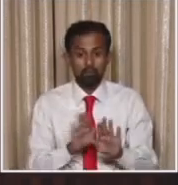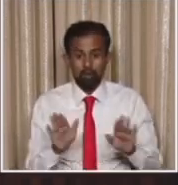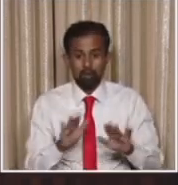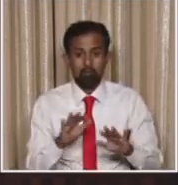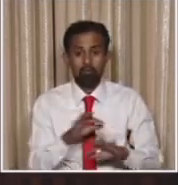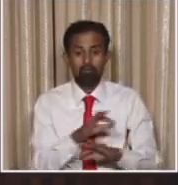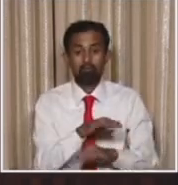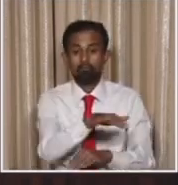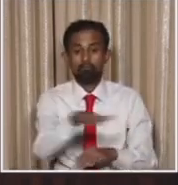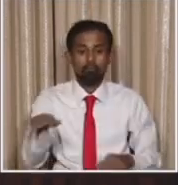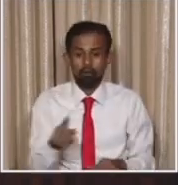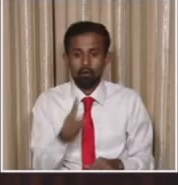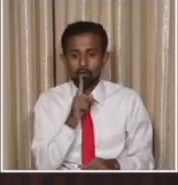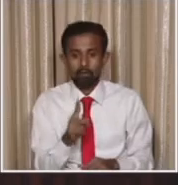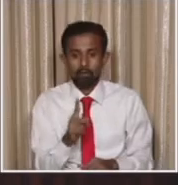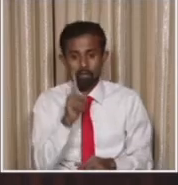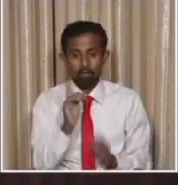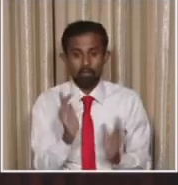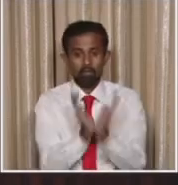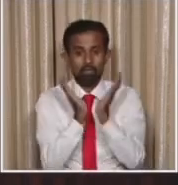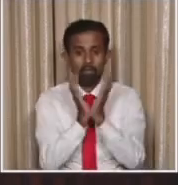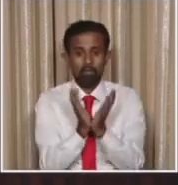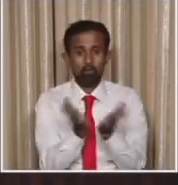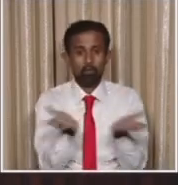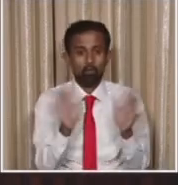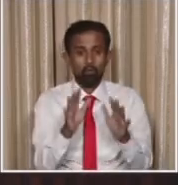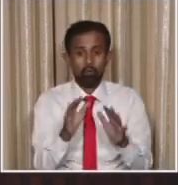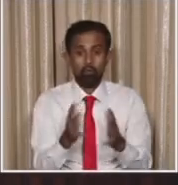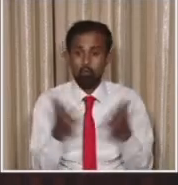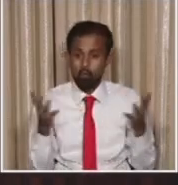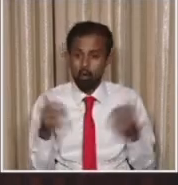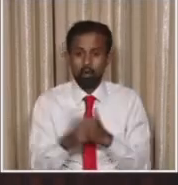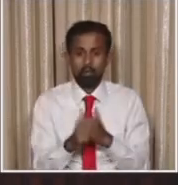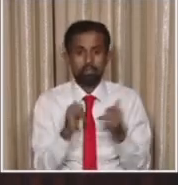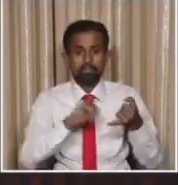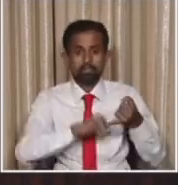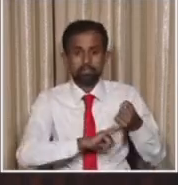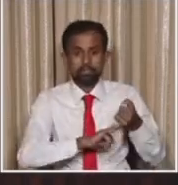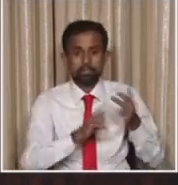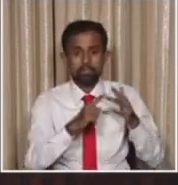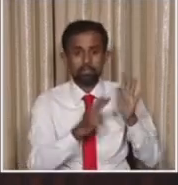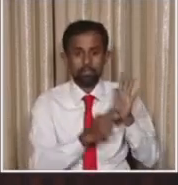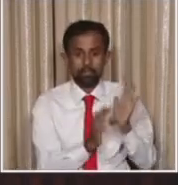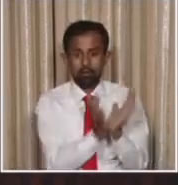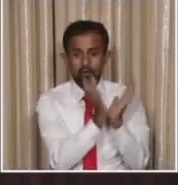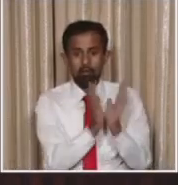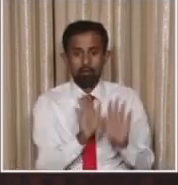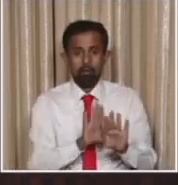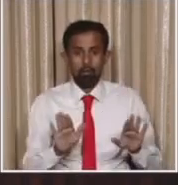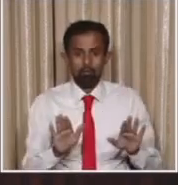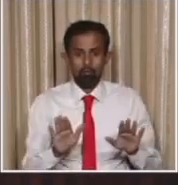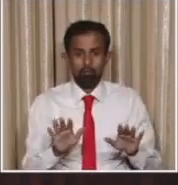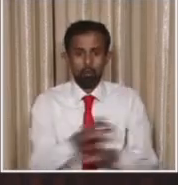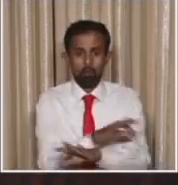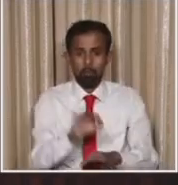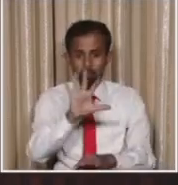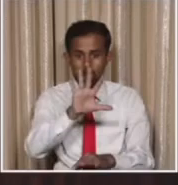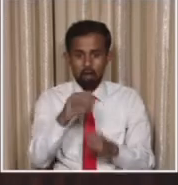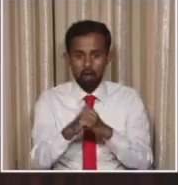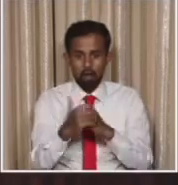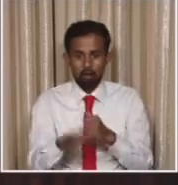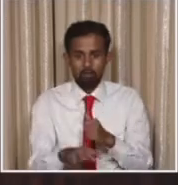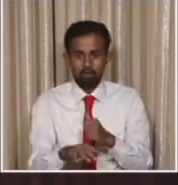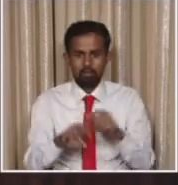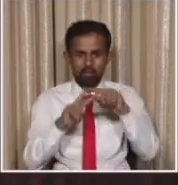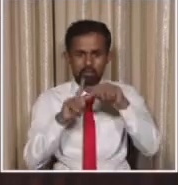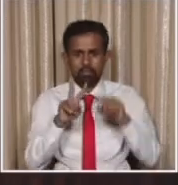කියන්නේ වුණා එකම කැලේකට රාශියක් හදන්න පුළුවන්. සිංහරාජ වනයේට කලමනාකරන කලාප පහක් හදලා ඒකෙන්